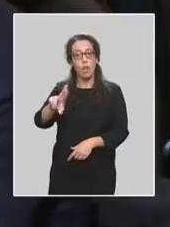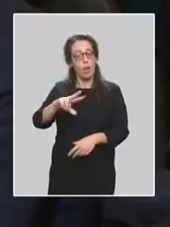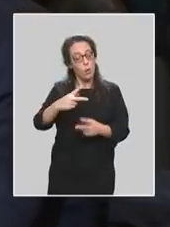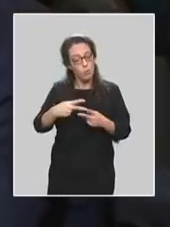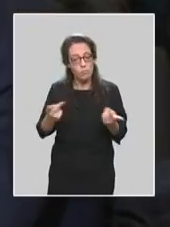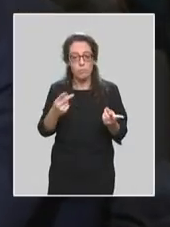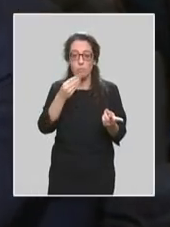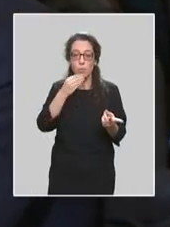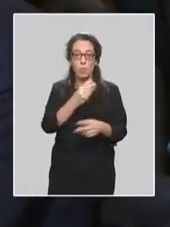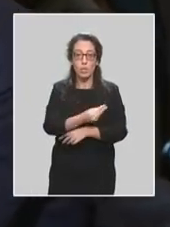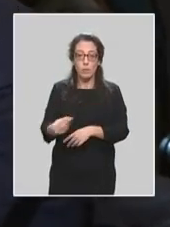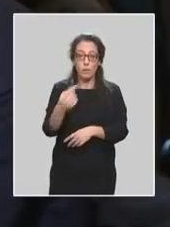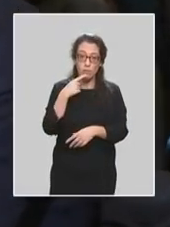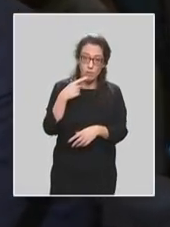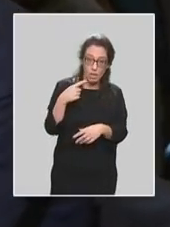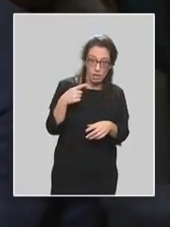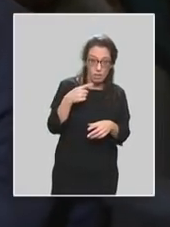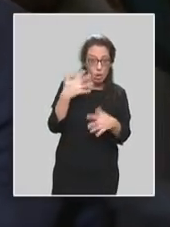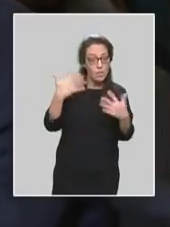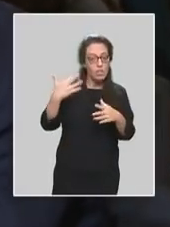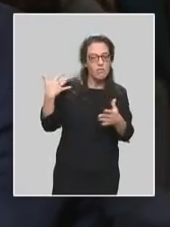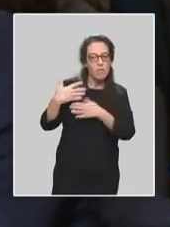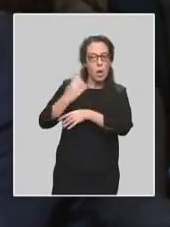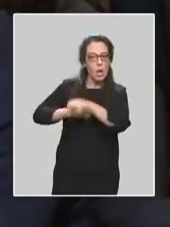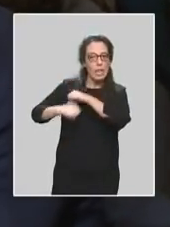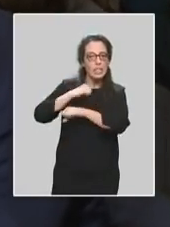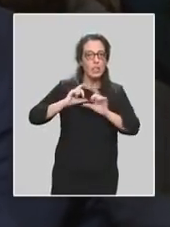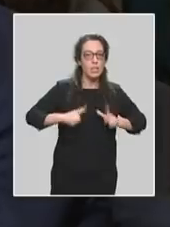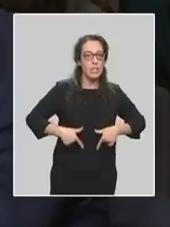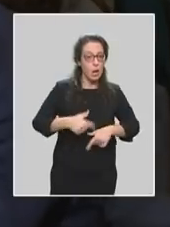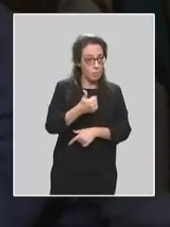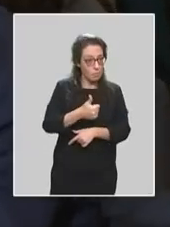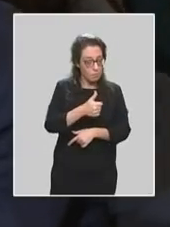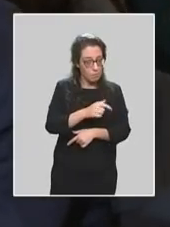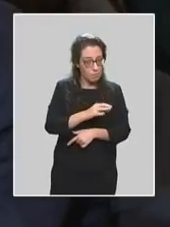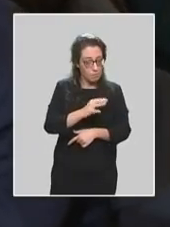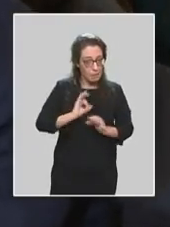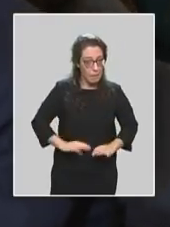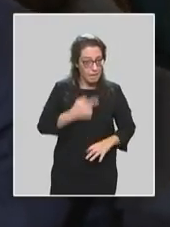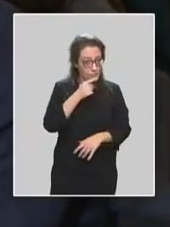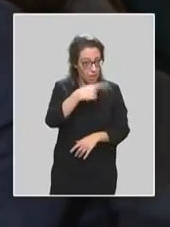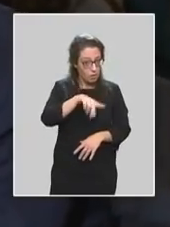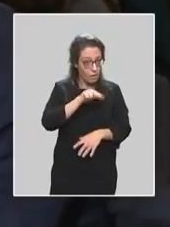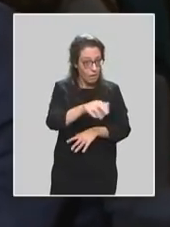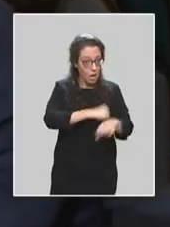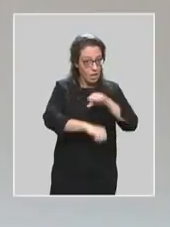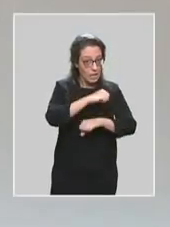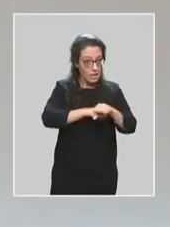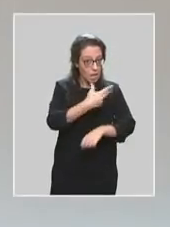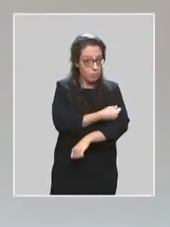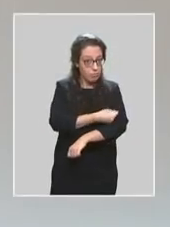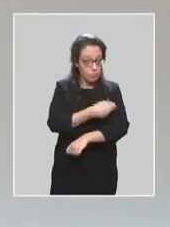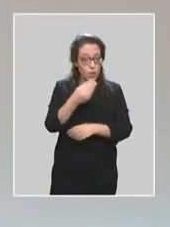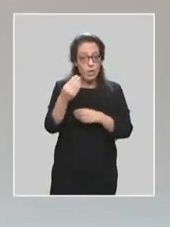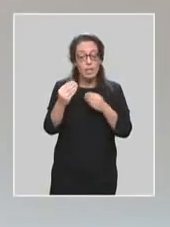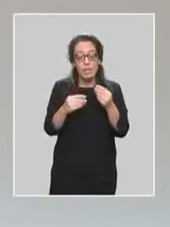à organiser potentiellement une campagne de vaccination dans les écoles primaires ? Et une dernière question vous concernant, vous, Monsieur le